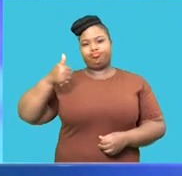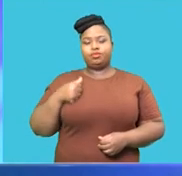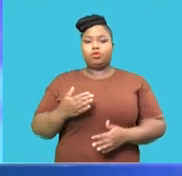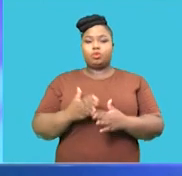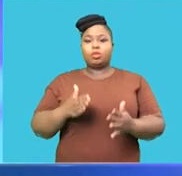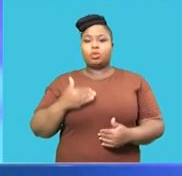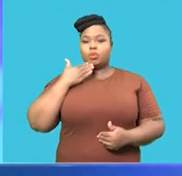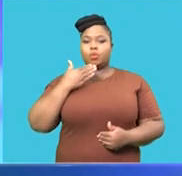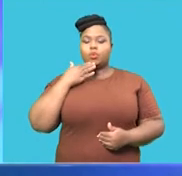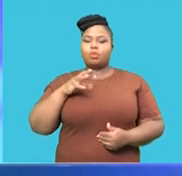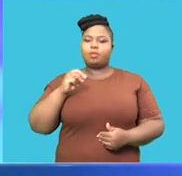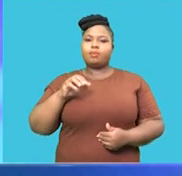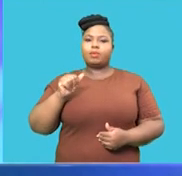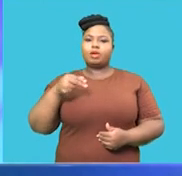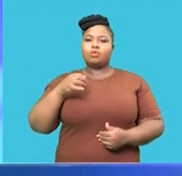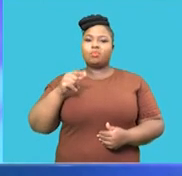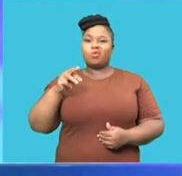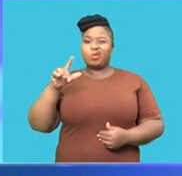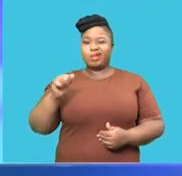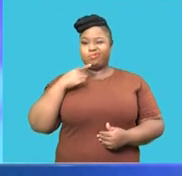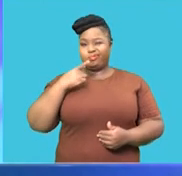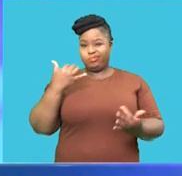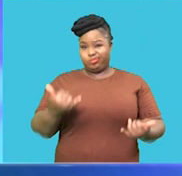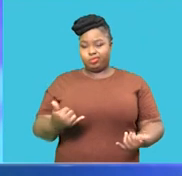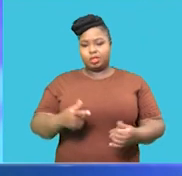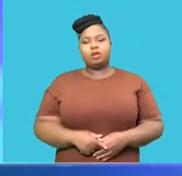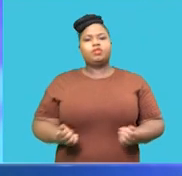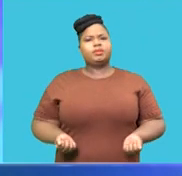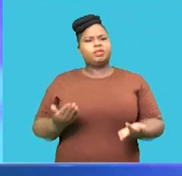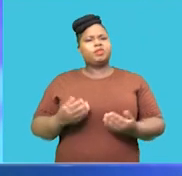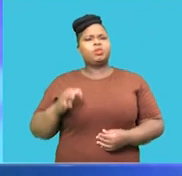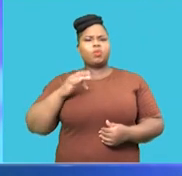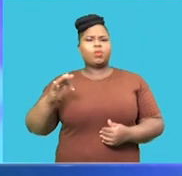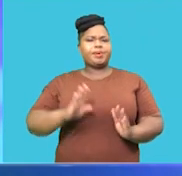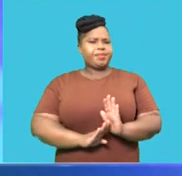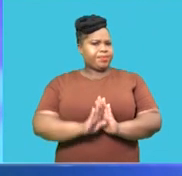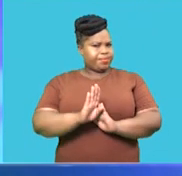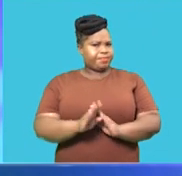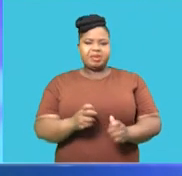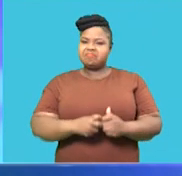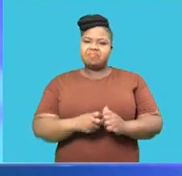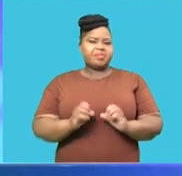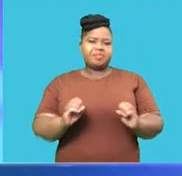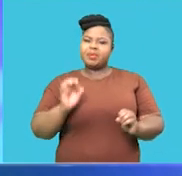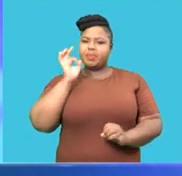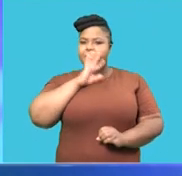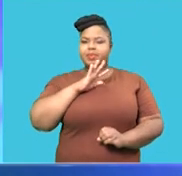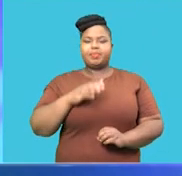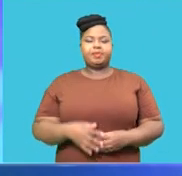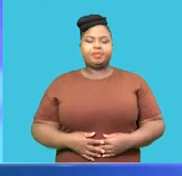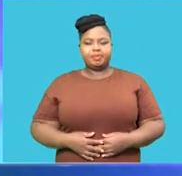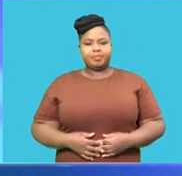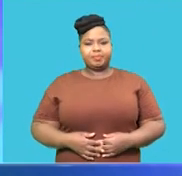kweli ziko lamanzi umahlomula mehlo uqinisekisile ukuba inkqubo yonikezelo lwamanzi iyaphucuka kwaye akukho maginxiginxi axeliweyo kwicala